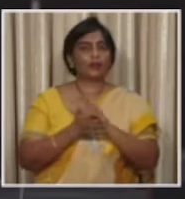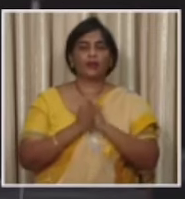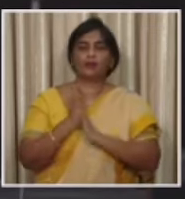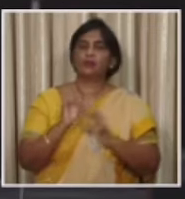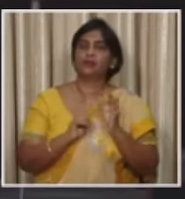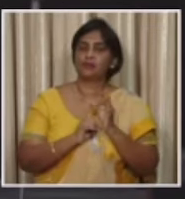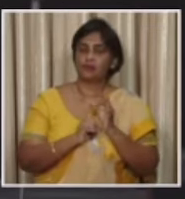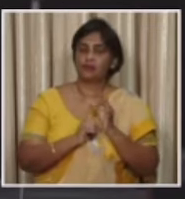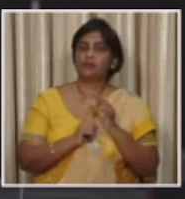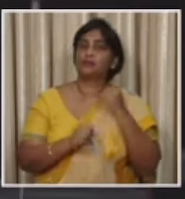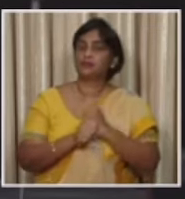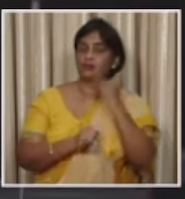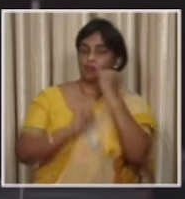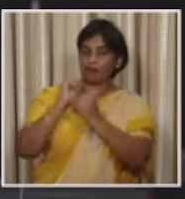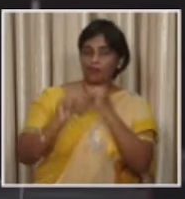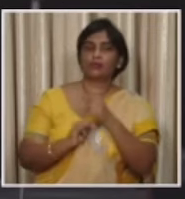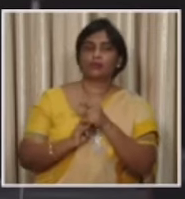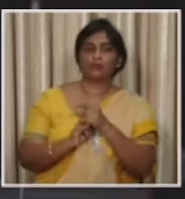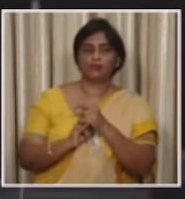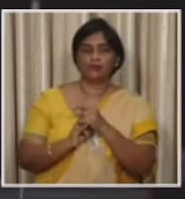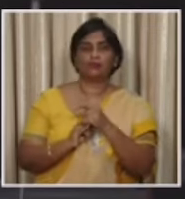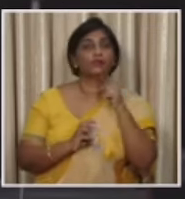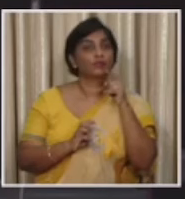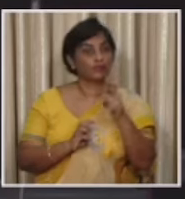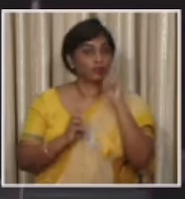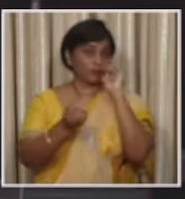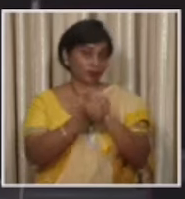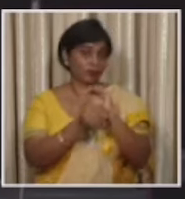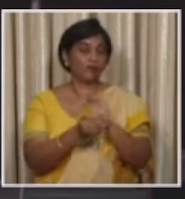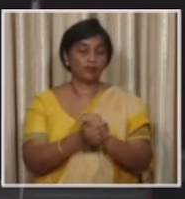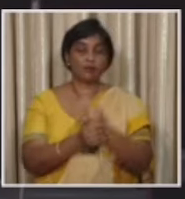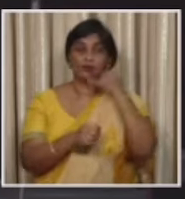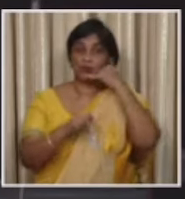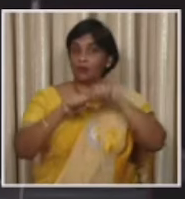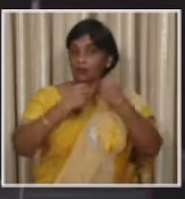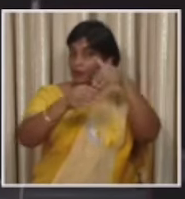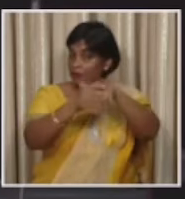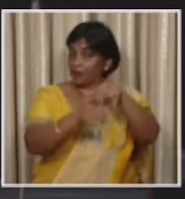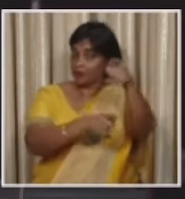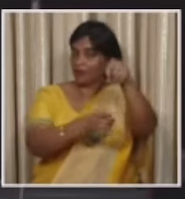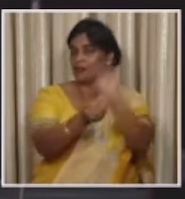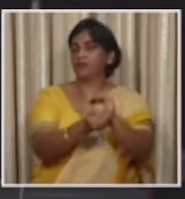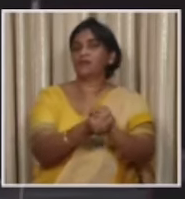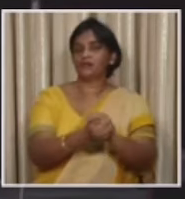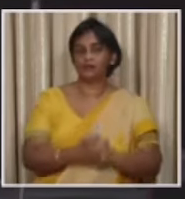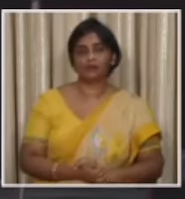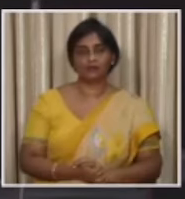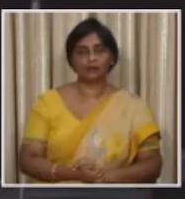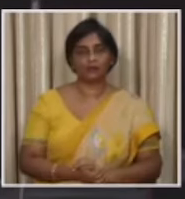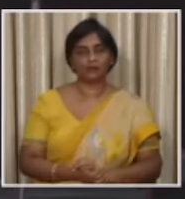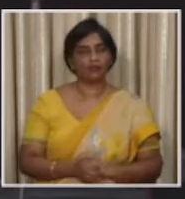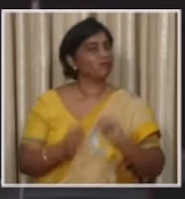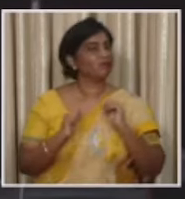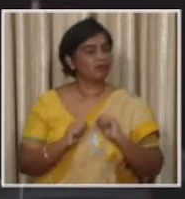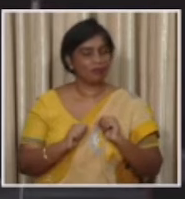මන්ත්‍රීතුමා ආණ්ඩුවට චෝදනා කරාට ඔබතුමා පරිස්සම් වෙන්න ඕනි සමගි ජන බලවේගය තුලින්මයි.